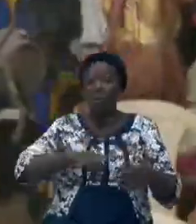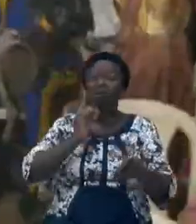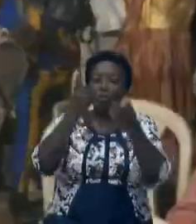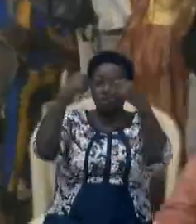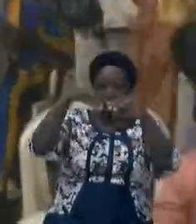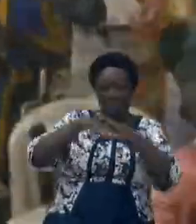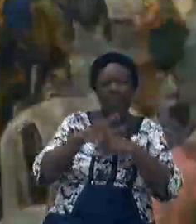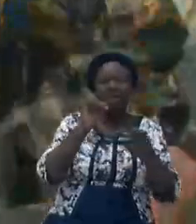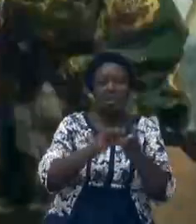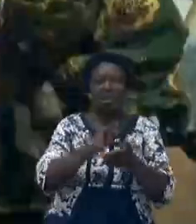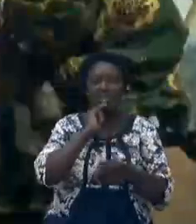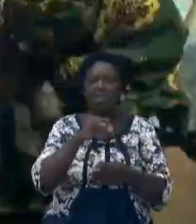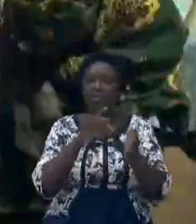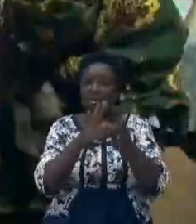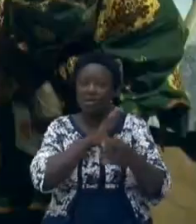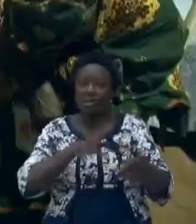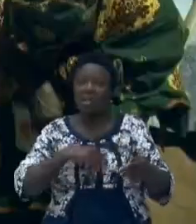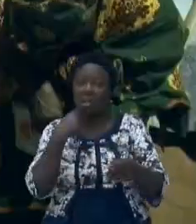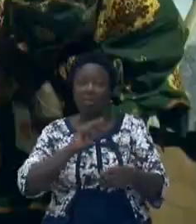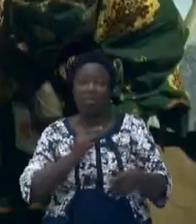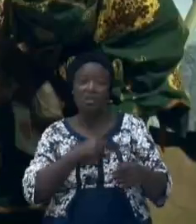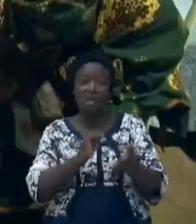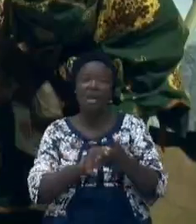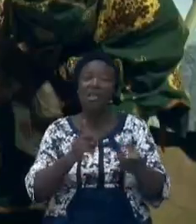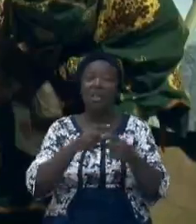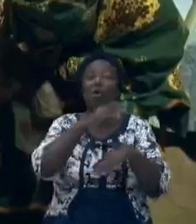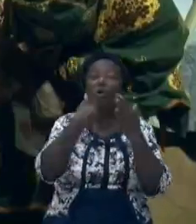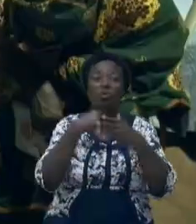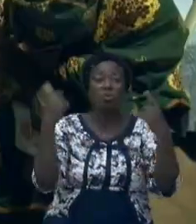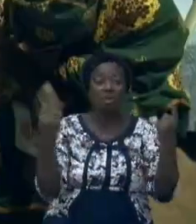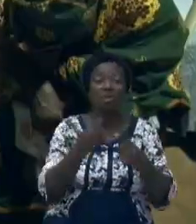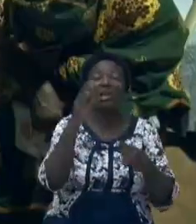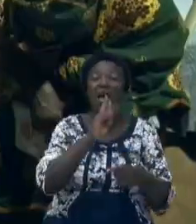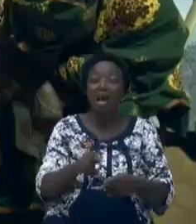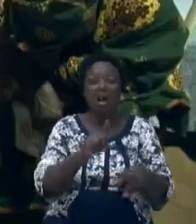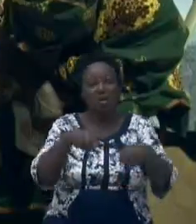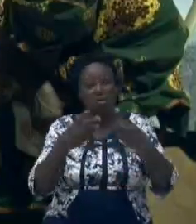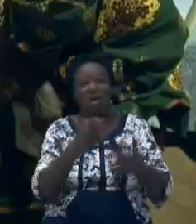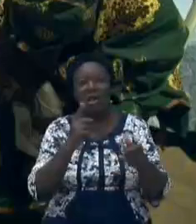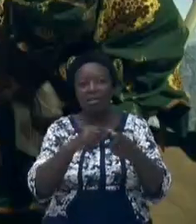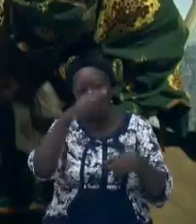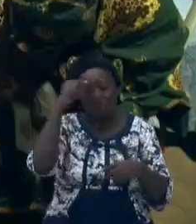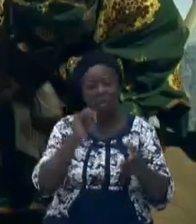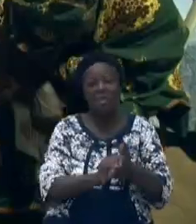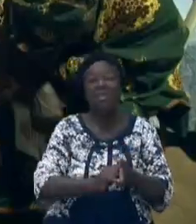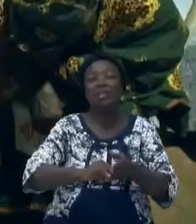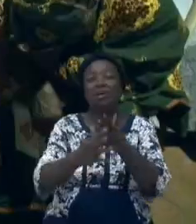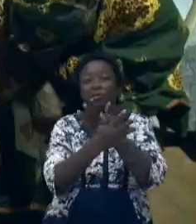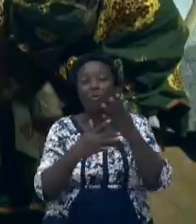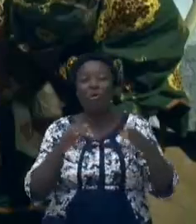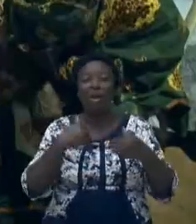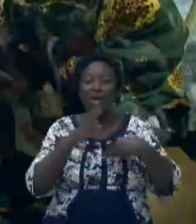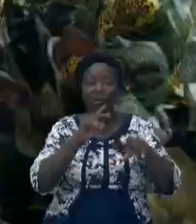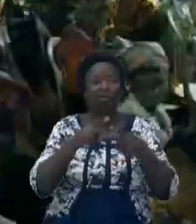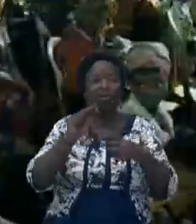et tu serais un candidat pour le ciel et tous tes péchés seront pardonnés tacul paris qui sera ôtée parce que l'inspiration